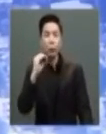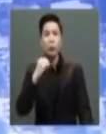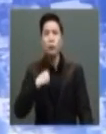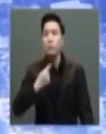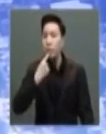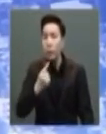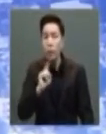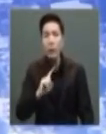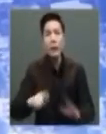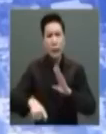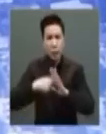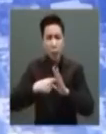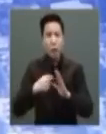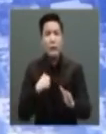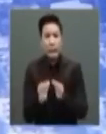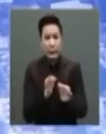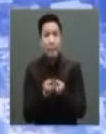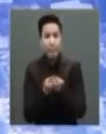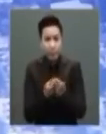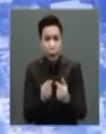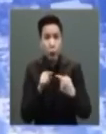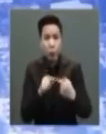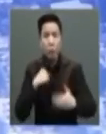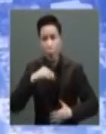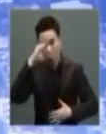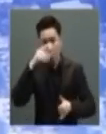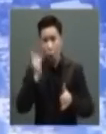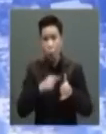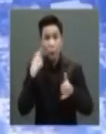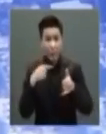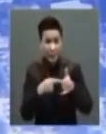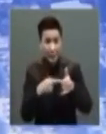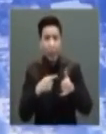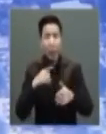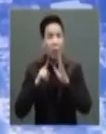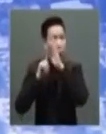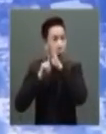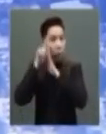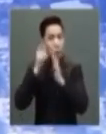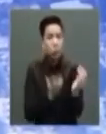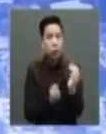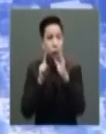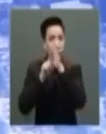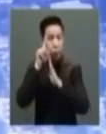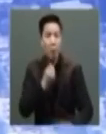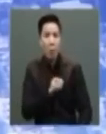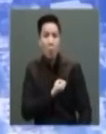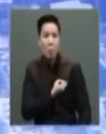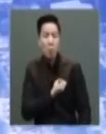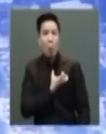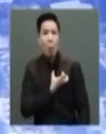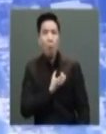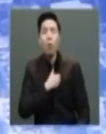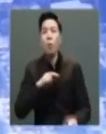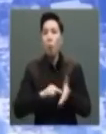-19 ในช่วงที่ได้มีการแถลงความคืบหน้าของสถานการณ์ของโรคโควิด -19 โดยกล่าวว่าวันนี้เนี่ยประเทศไทย